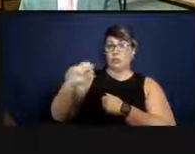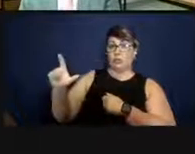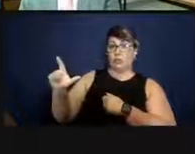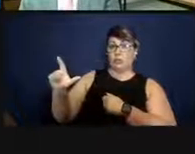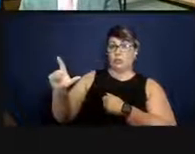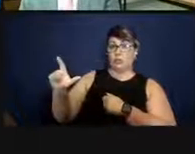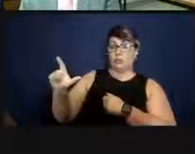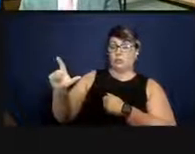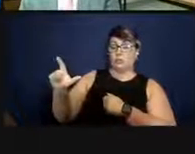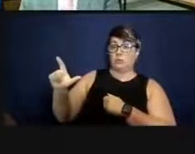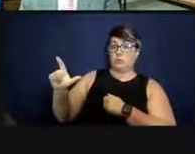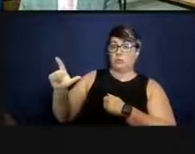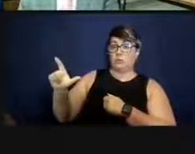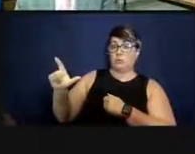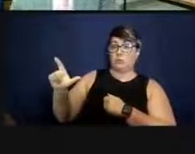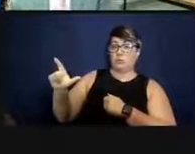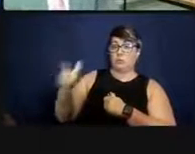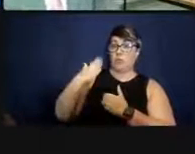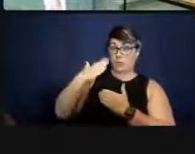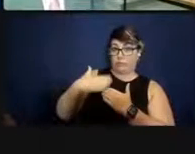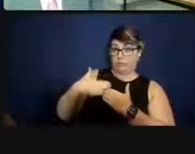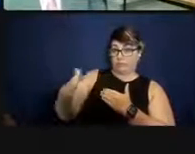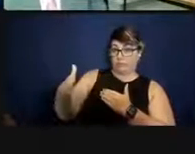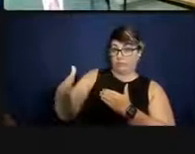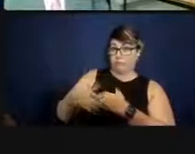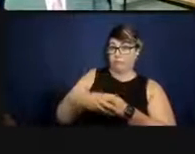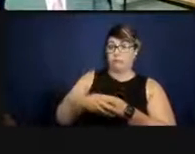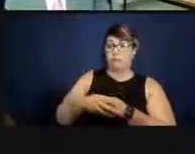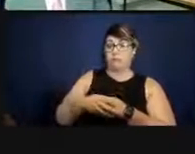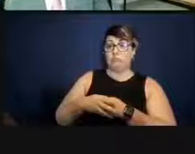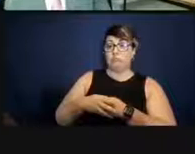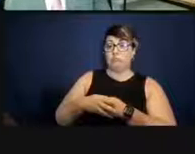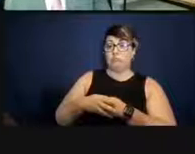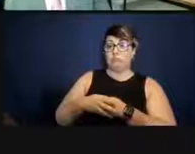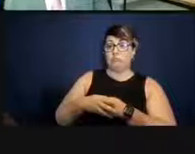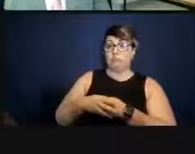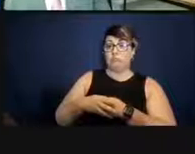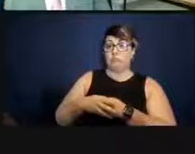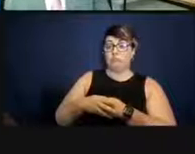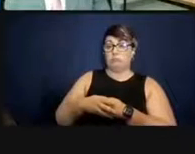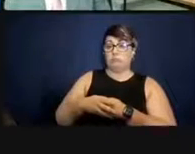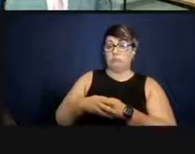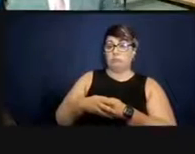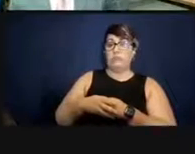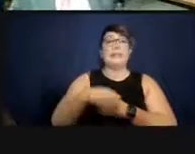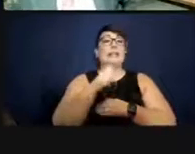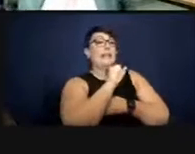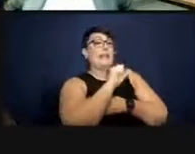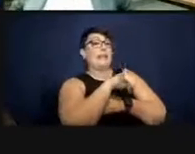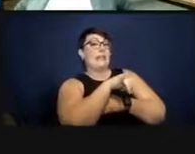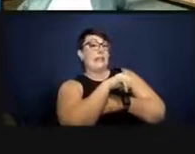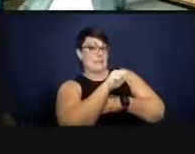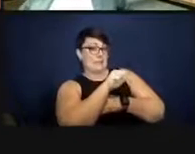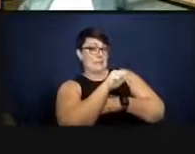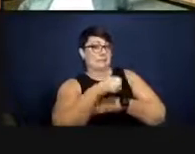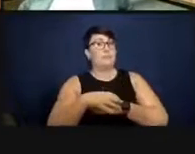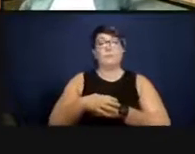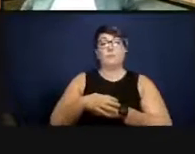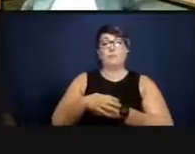دكتور شول، هل ننتقل ونكمل؟ نعم